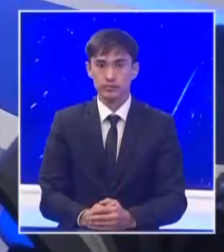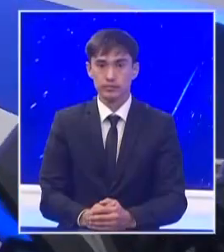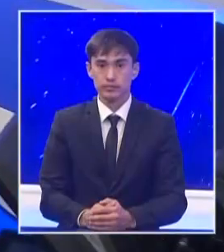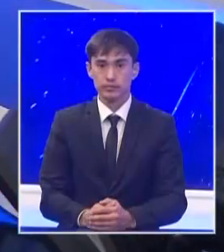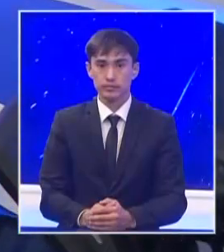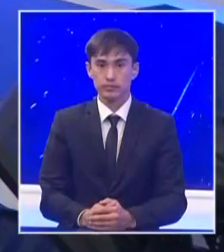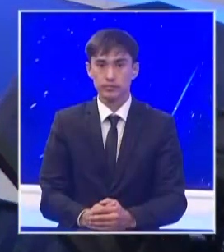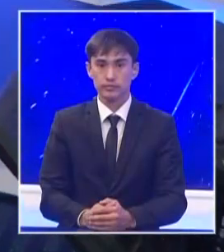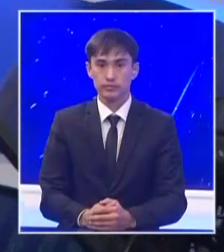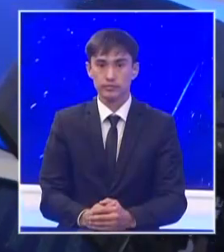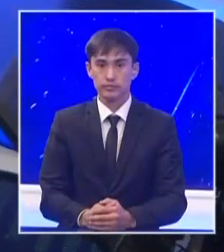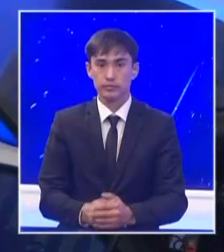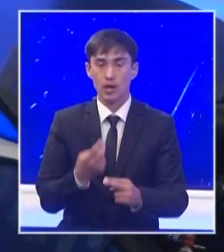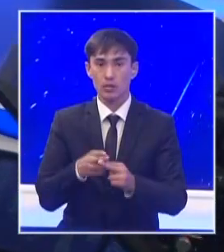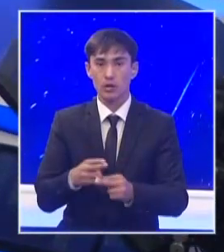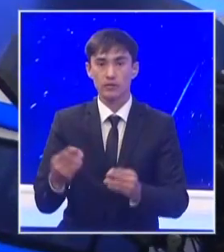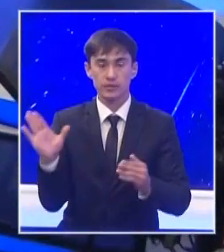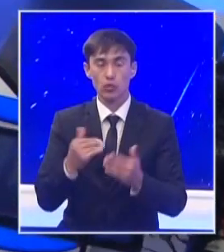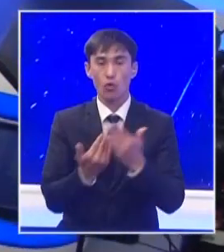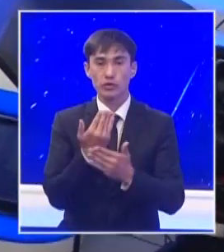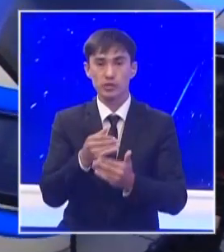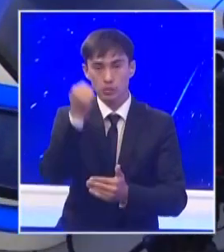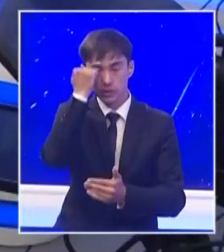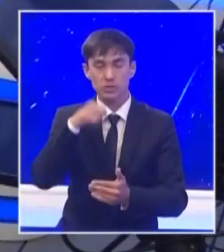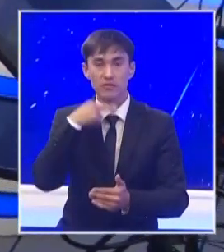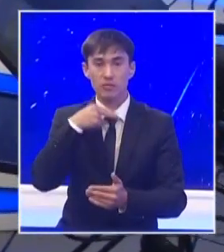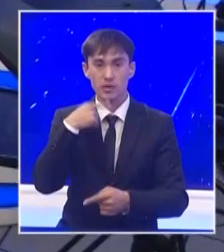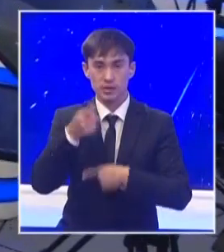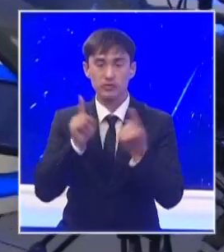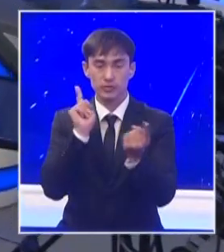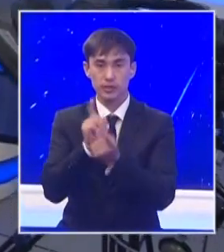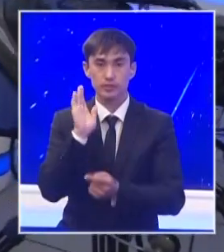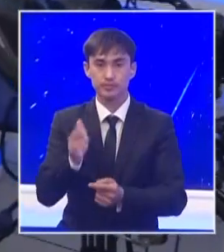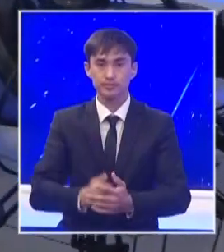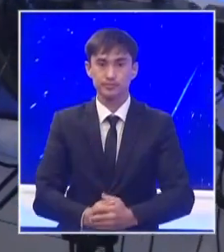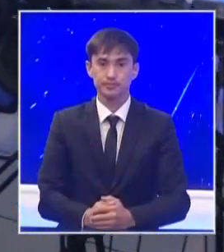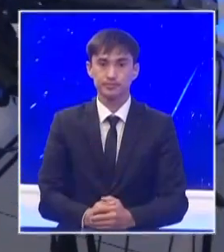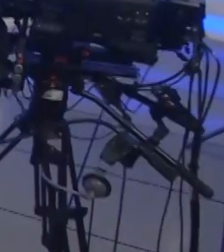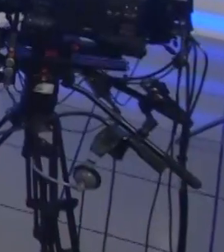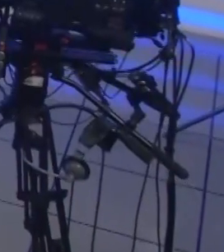Это были все новости на сегодня. Благодарим за внимание. До новых встреч!